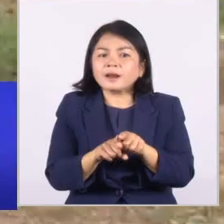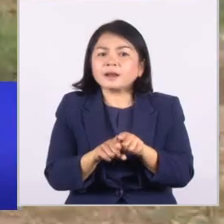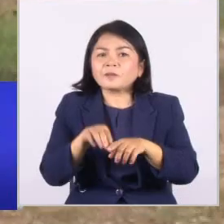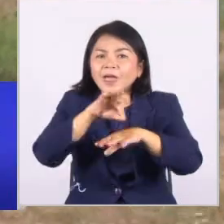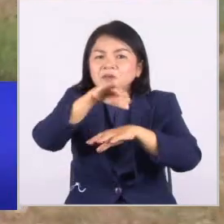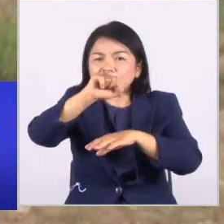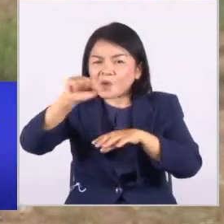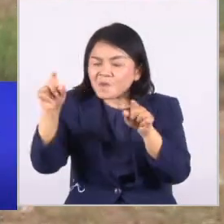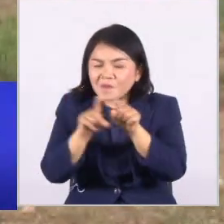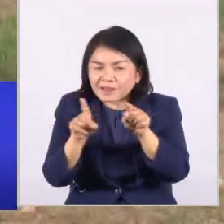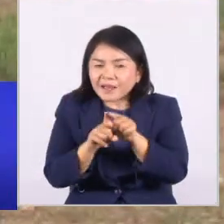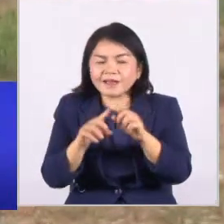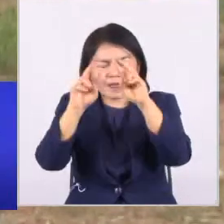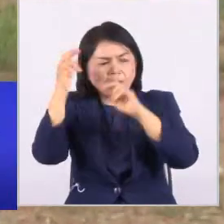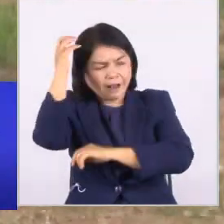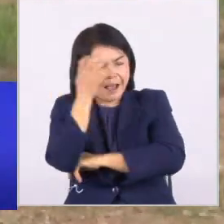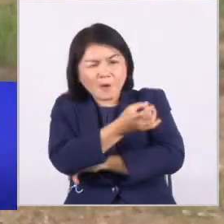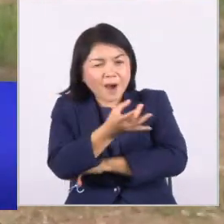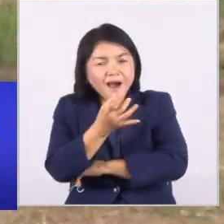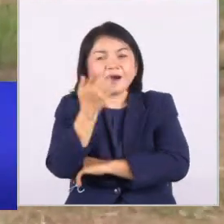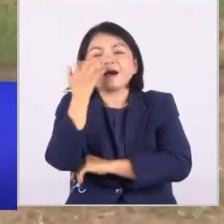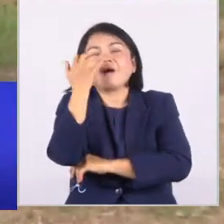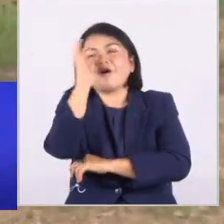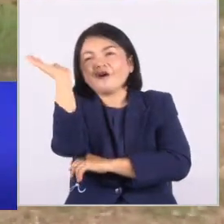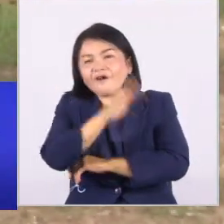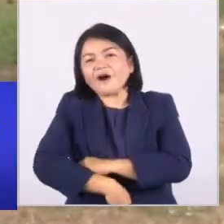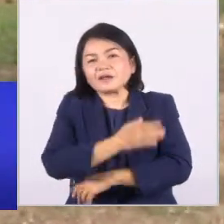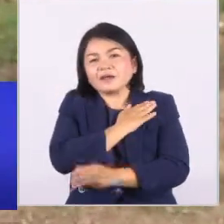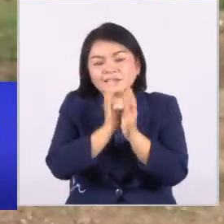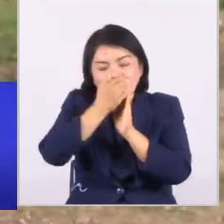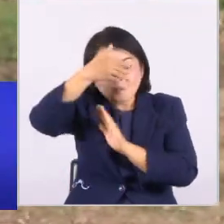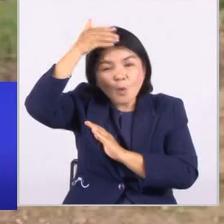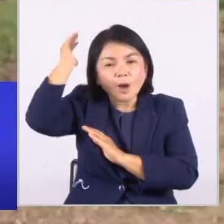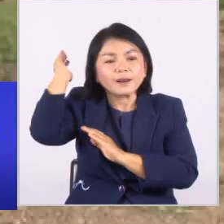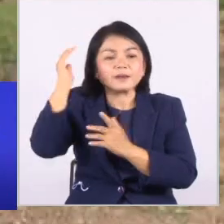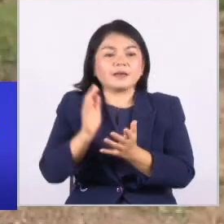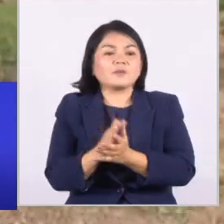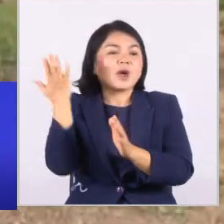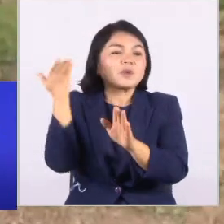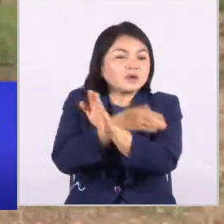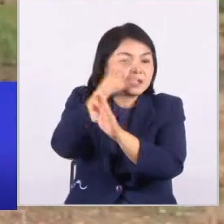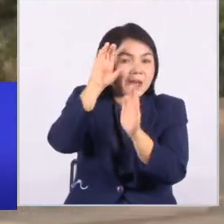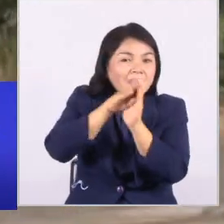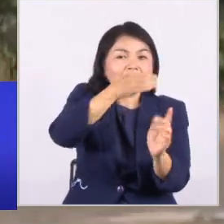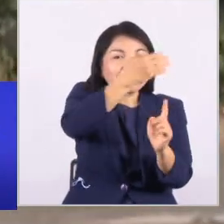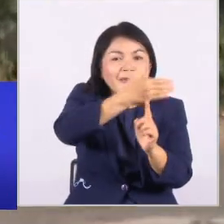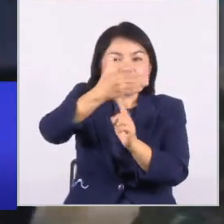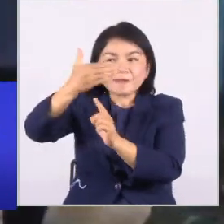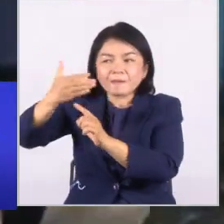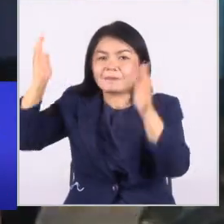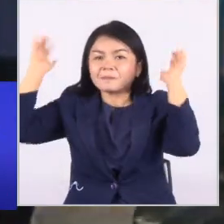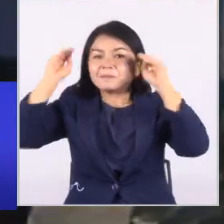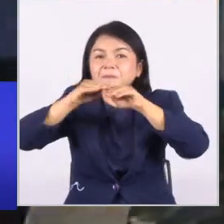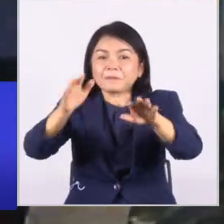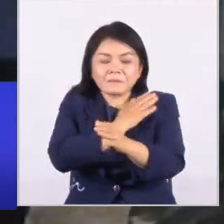ะแม่ค้าบางคนก็งงๆงวยๆแต่ก็หัวเราะชอบใจไปด้วยก่อนหน้านี้ก็เป็นภาพนี้ค่ะปักป้ายบอกบุญเชิญไปงานบวช